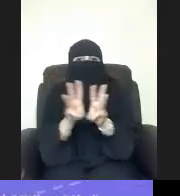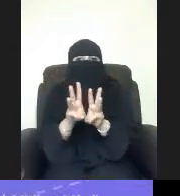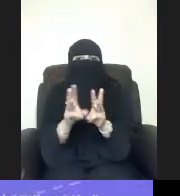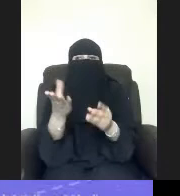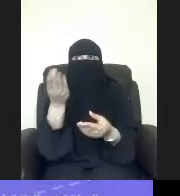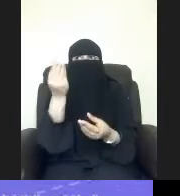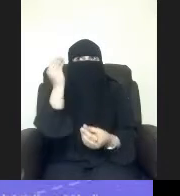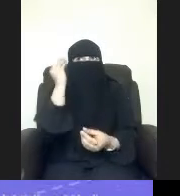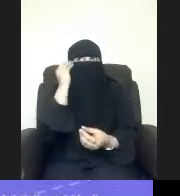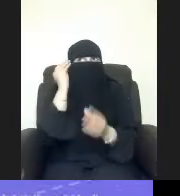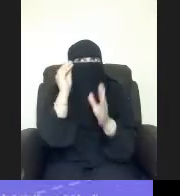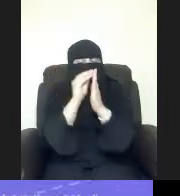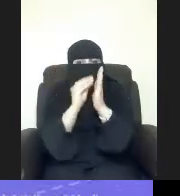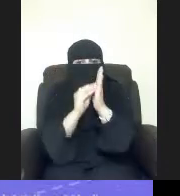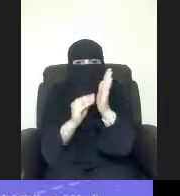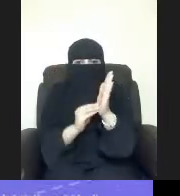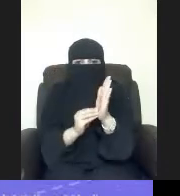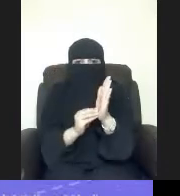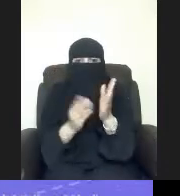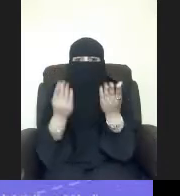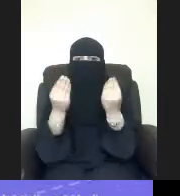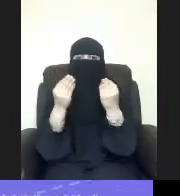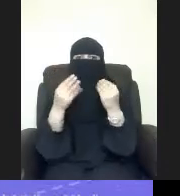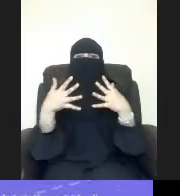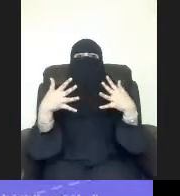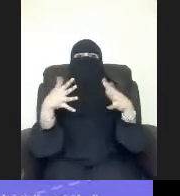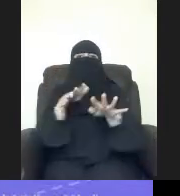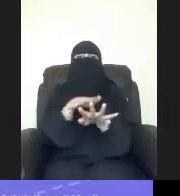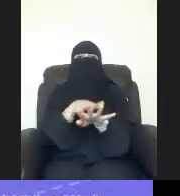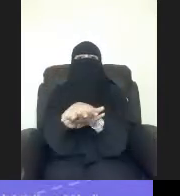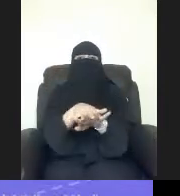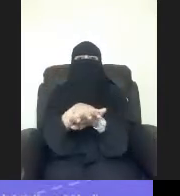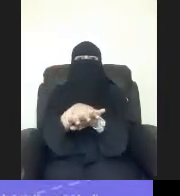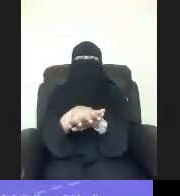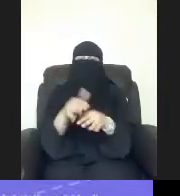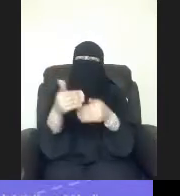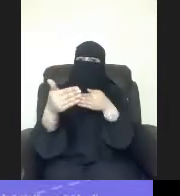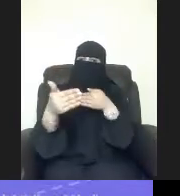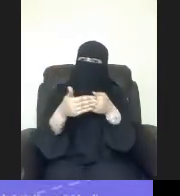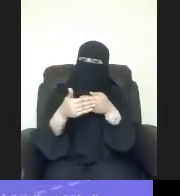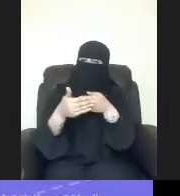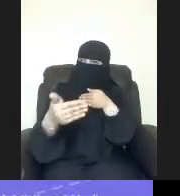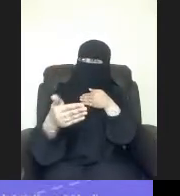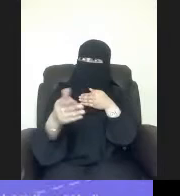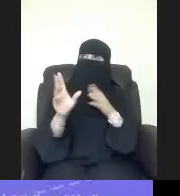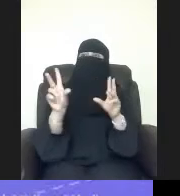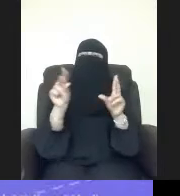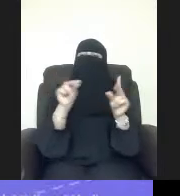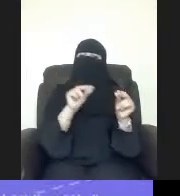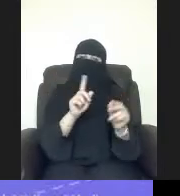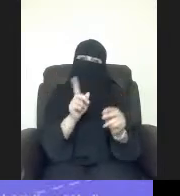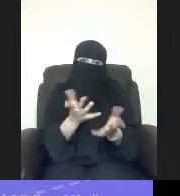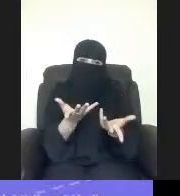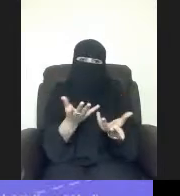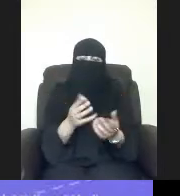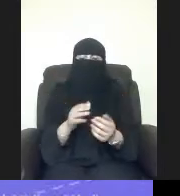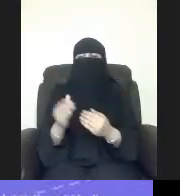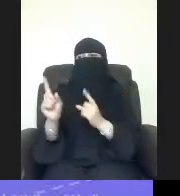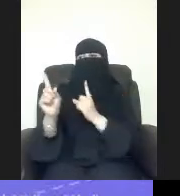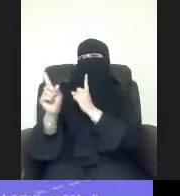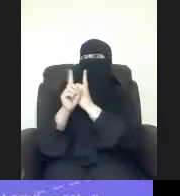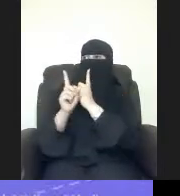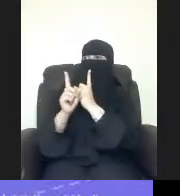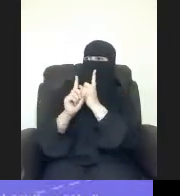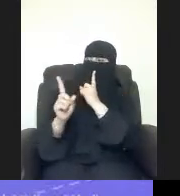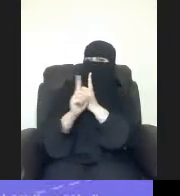بعد، تعليم عن بعد أو تعلم مدمج أو حتى تعلم وجه إلى وجه يقيس دافعية الطالب. أنا ذكرته لعلي